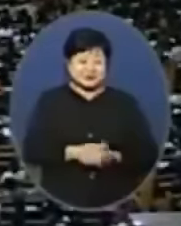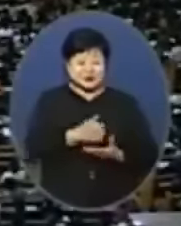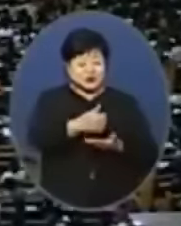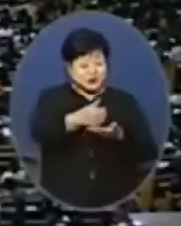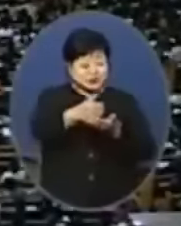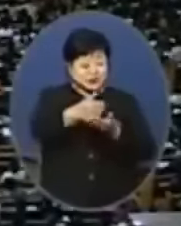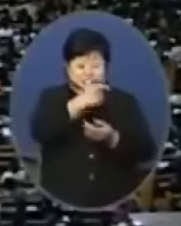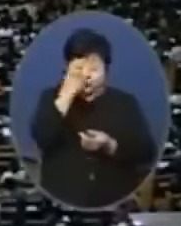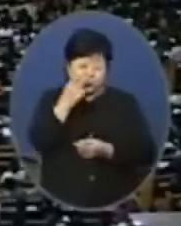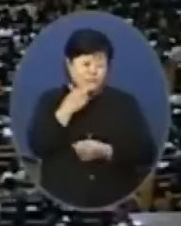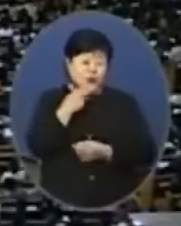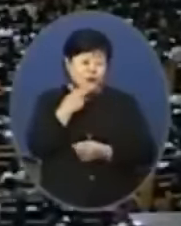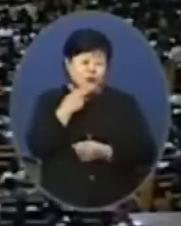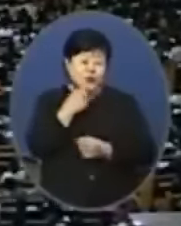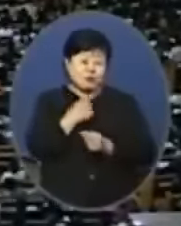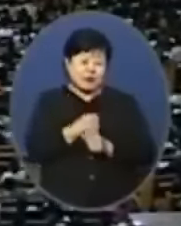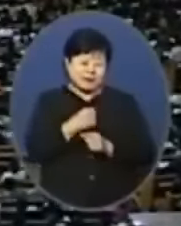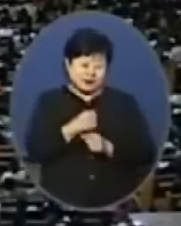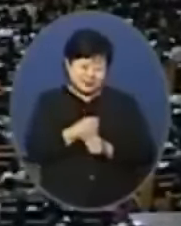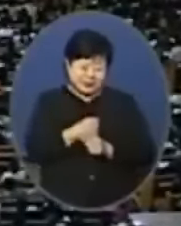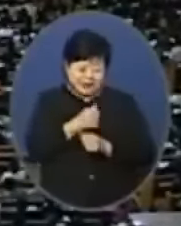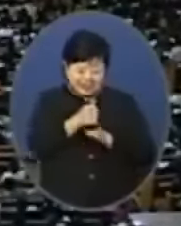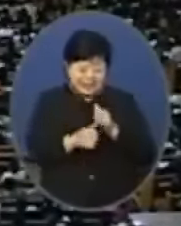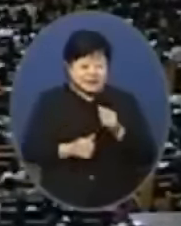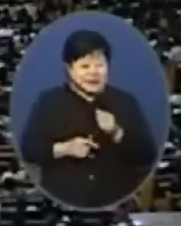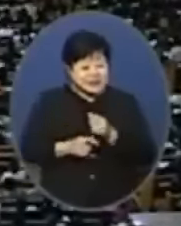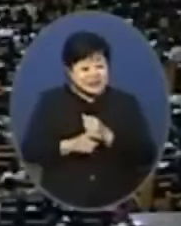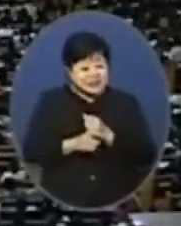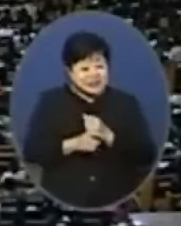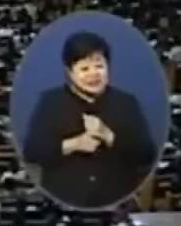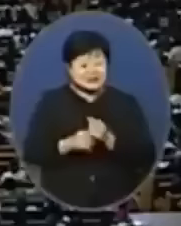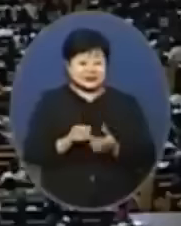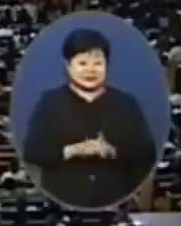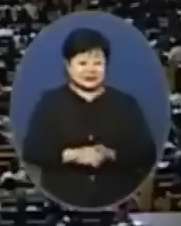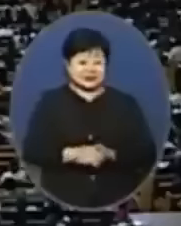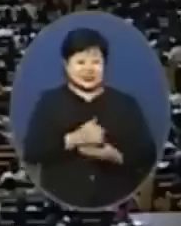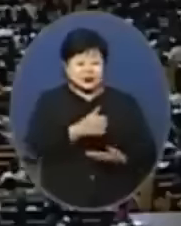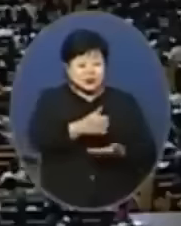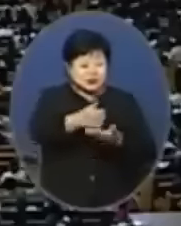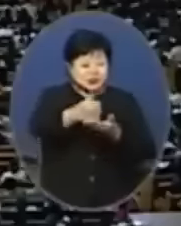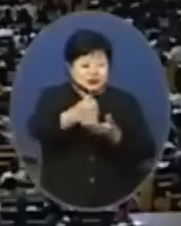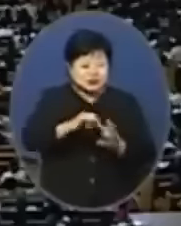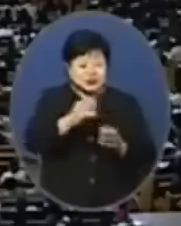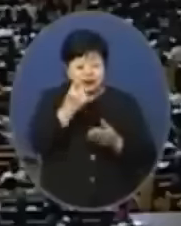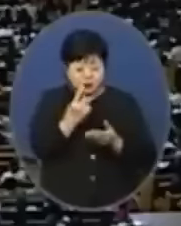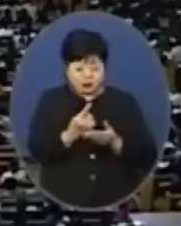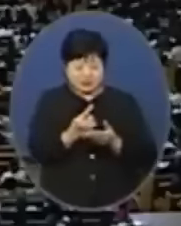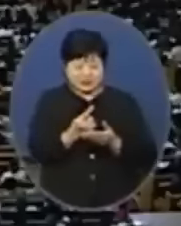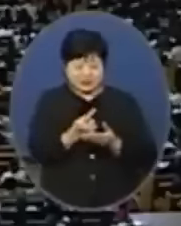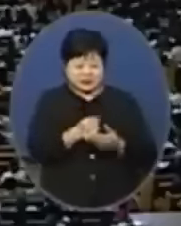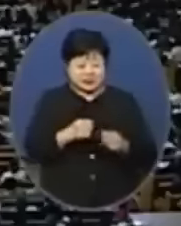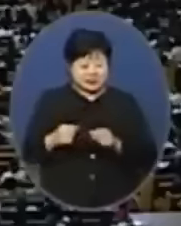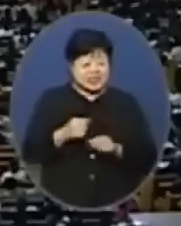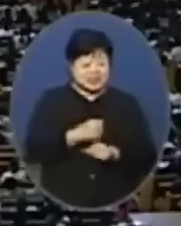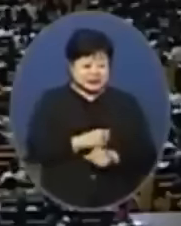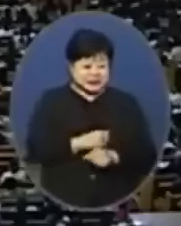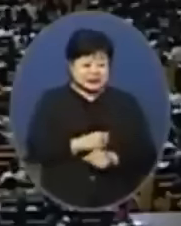주님은 부족함이 없이 만드는 것이 하나님의 뜻입니다. 이처럼 해서 주님이 이 세상에 오셔서 역사하신